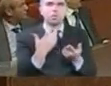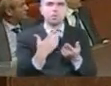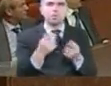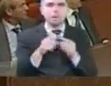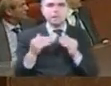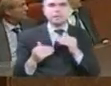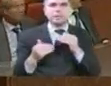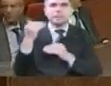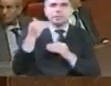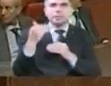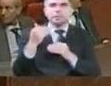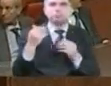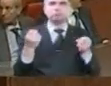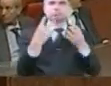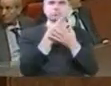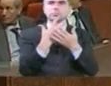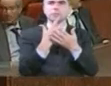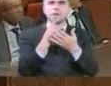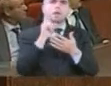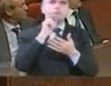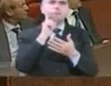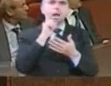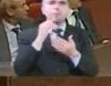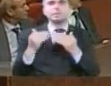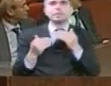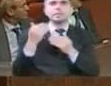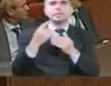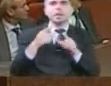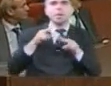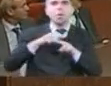تزاد؟ جاوبتني واحد السيده قالت لي القرعه الحمراء.